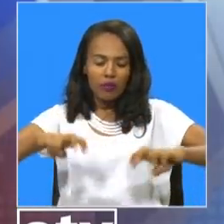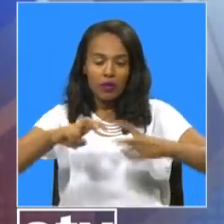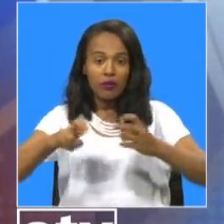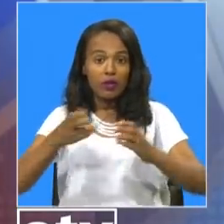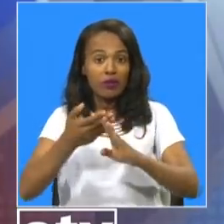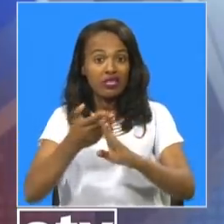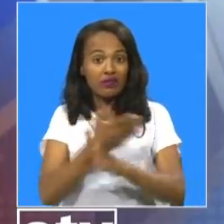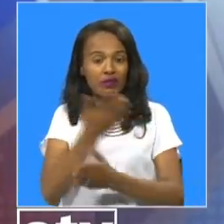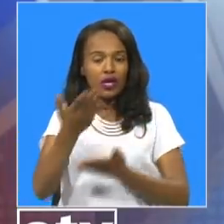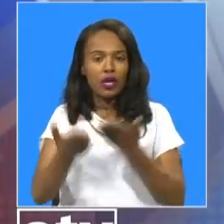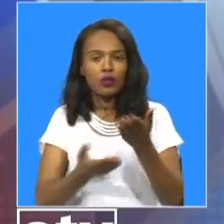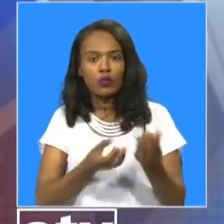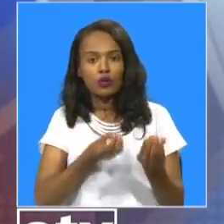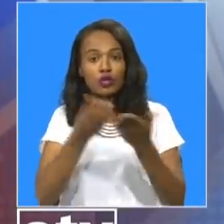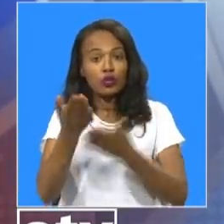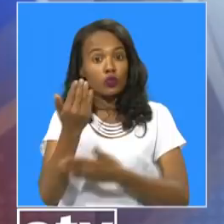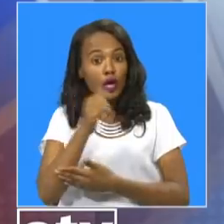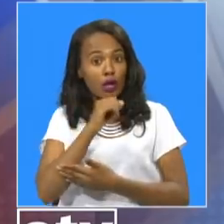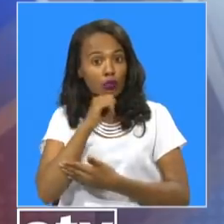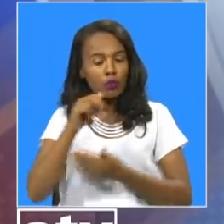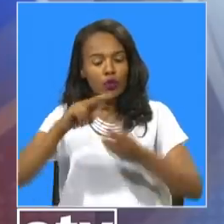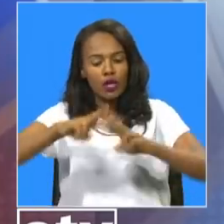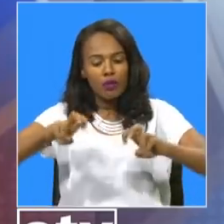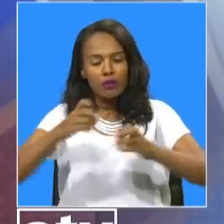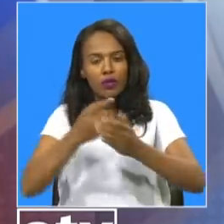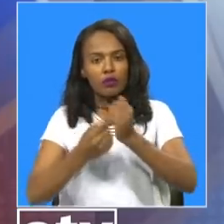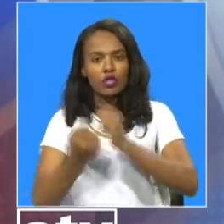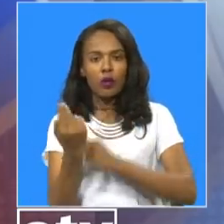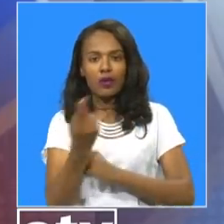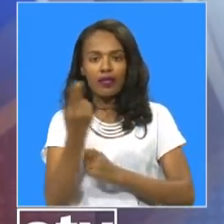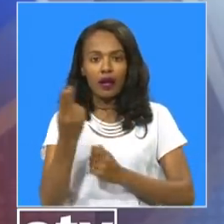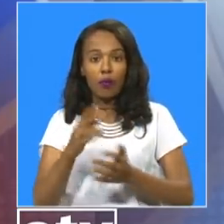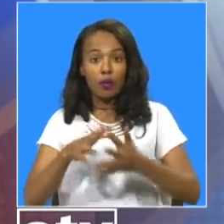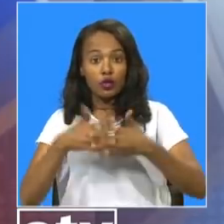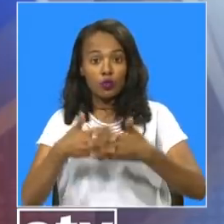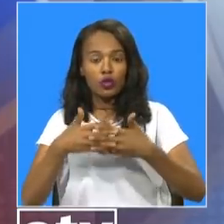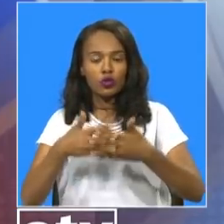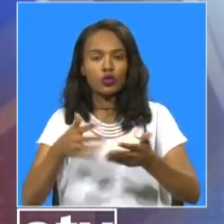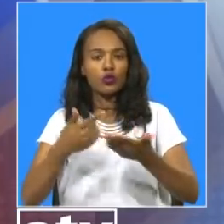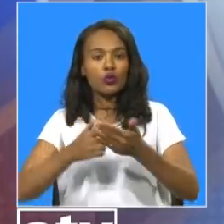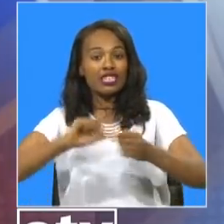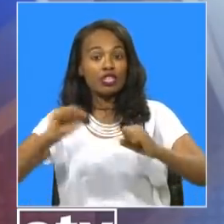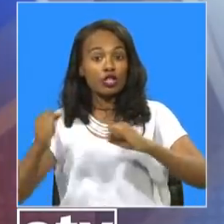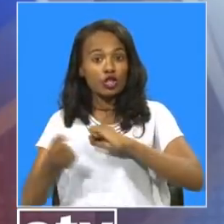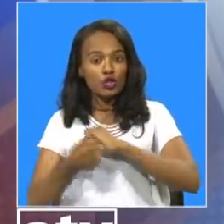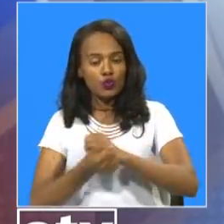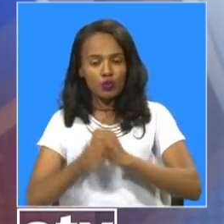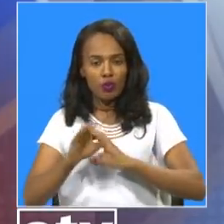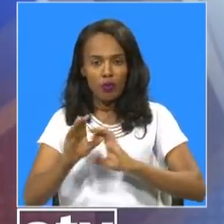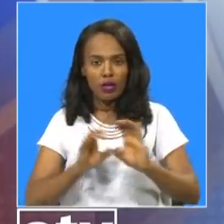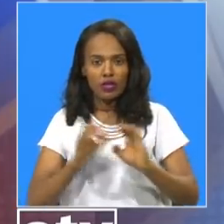በፊት አገልግሎት እየሰጡ ያልነበሩ ለምርምር ብቻ የምንጠቀምባቸው ማሽኖችም ወደዚህ ሽፍት በማድረግ